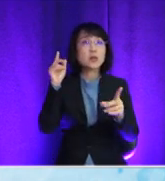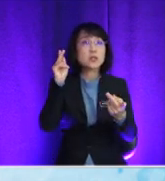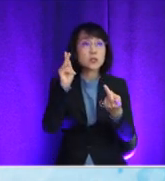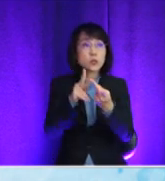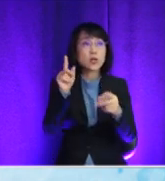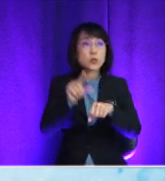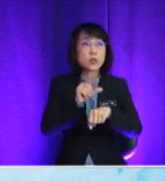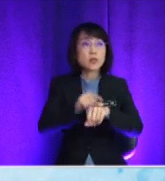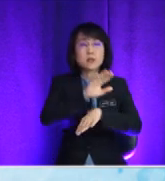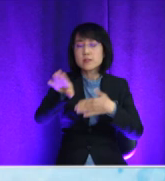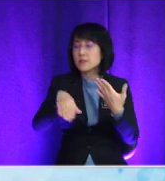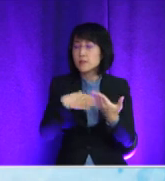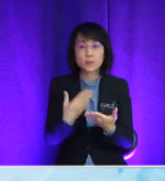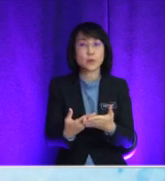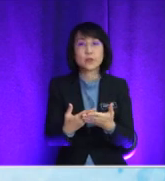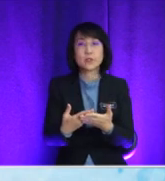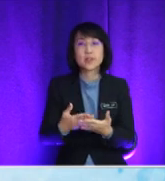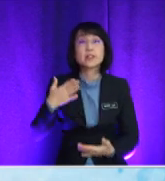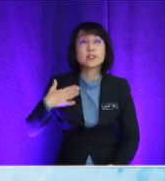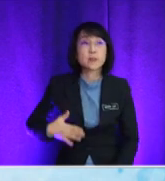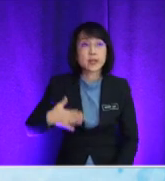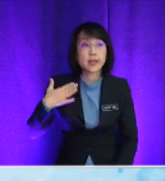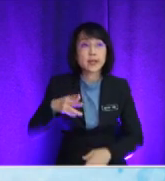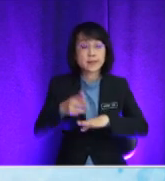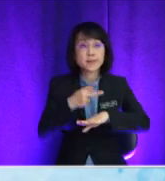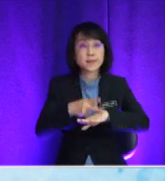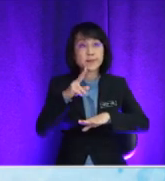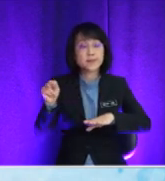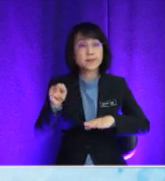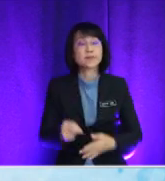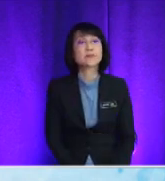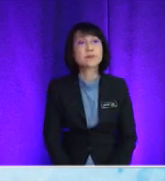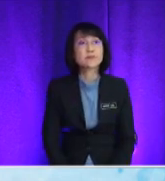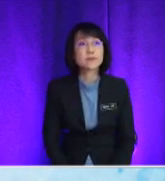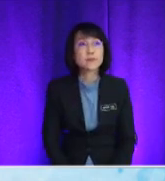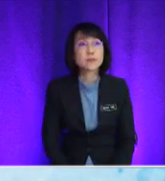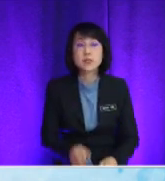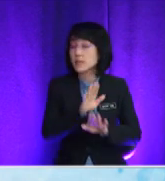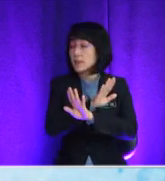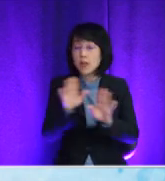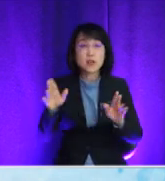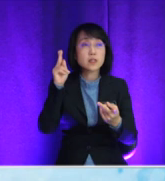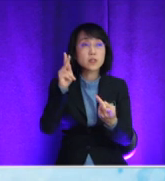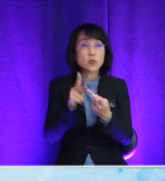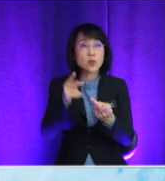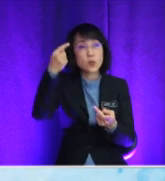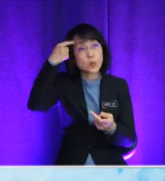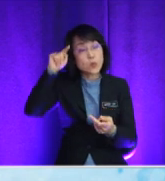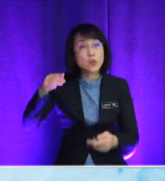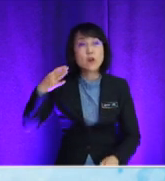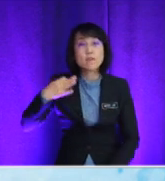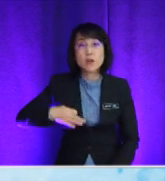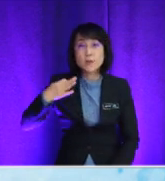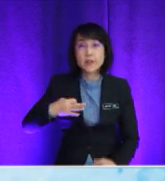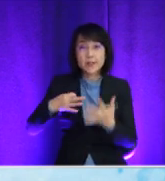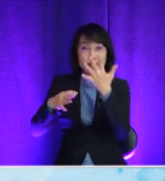jadi kita gunakan keliling belah kangkung pada rompi tapi dia tidak sesuai untuk Febri yang jarang Coba